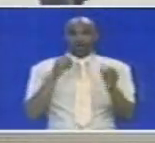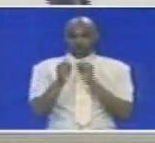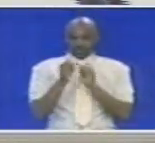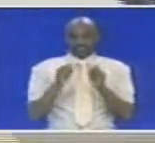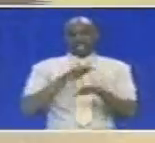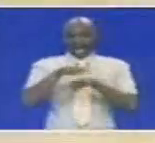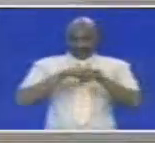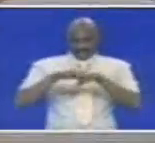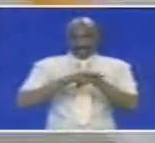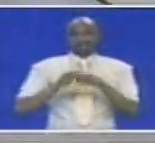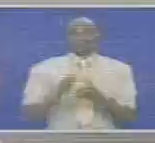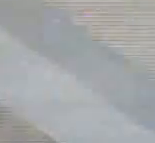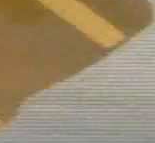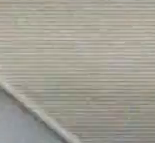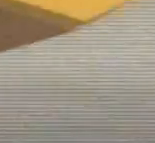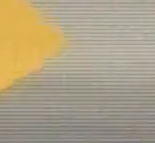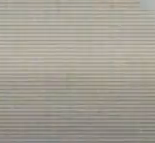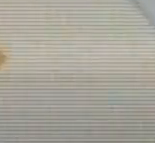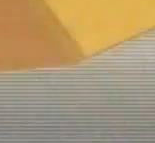Afrika.